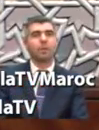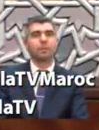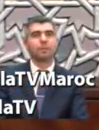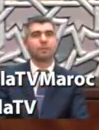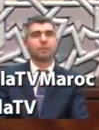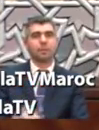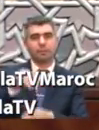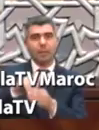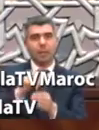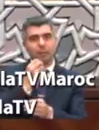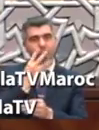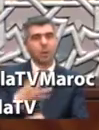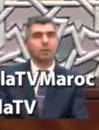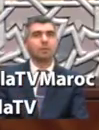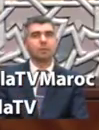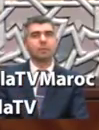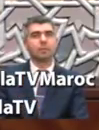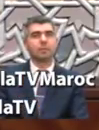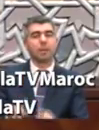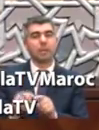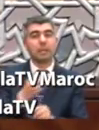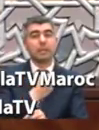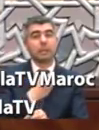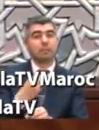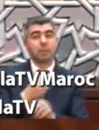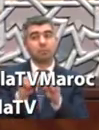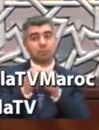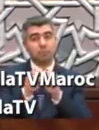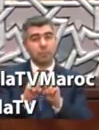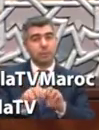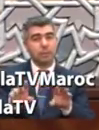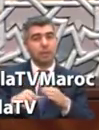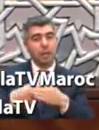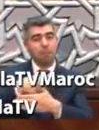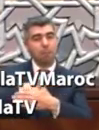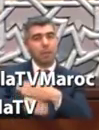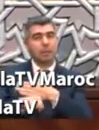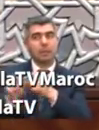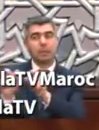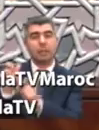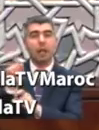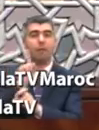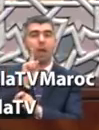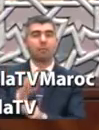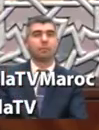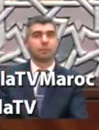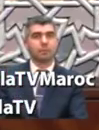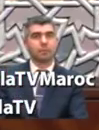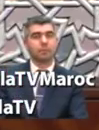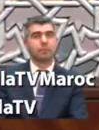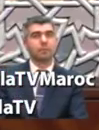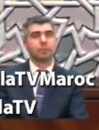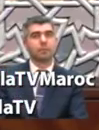لفريق الاشتراكي عن وضعية الصحة العمومية المرتبطة بطب النساء والتوليد. تفضل سيد النائب.